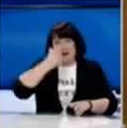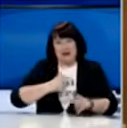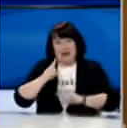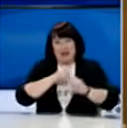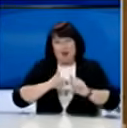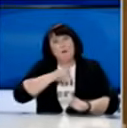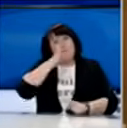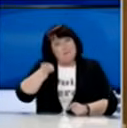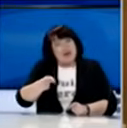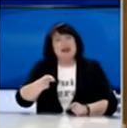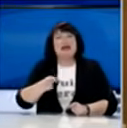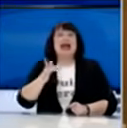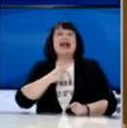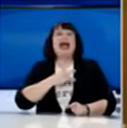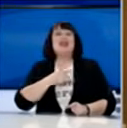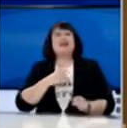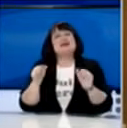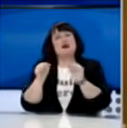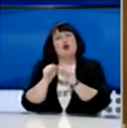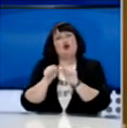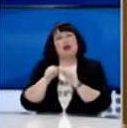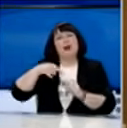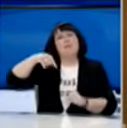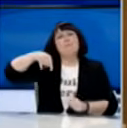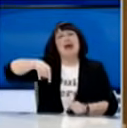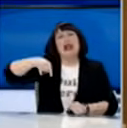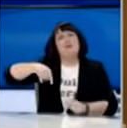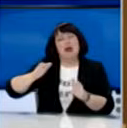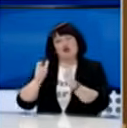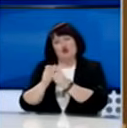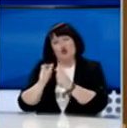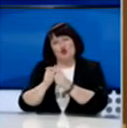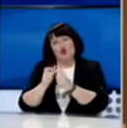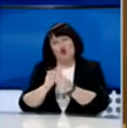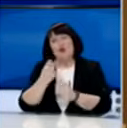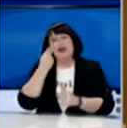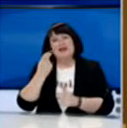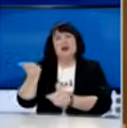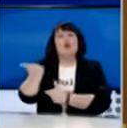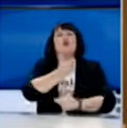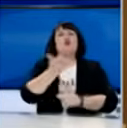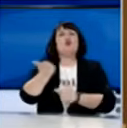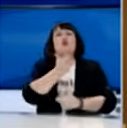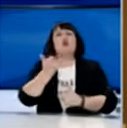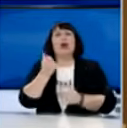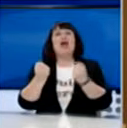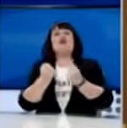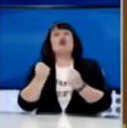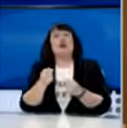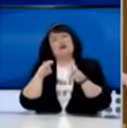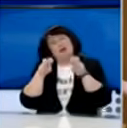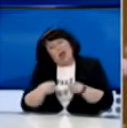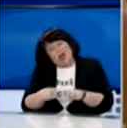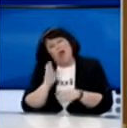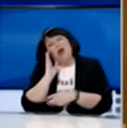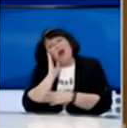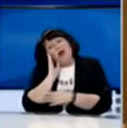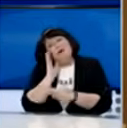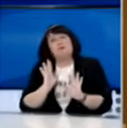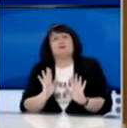πήγα στον Παλαμά Καρδίτσας, είδα τους πυροσβέστες να κοιμούνται στα αυτοκίνητά τους, όπως